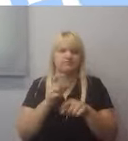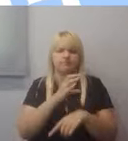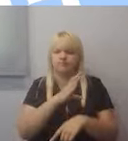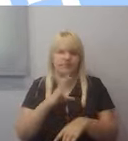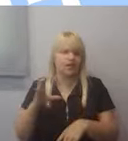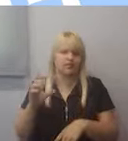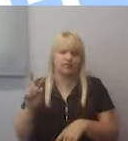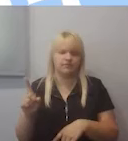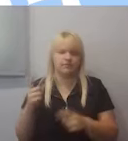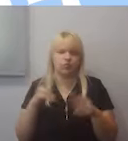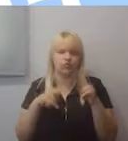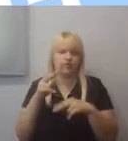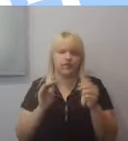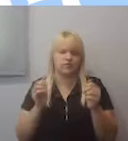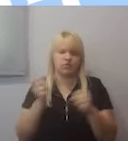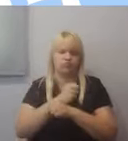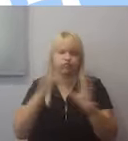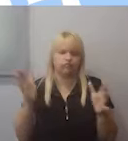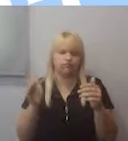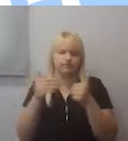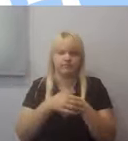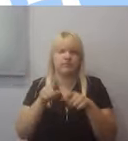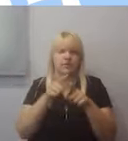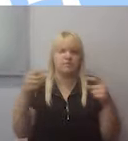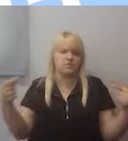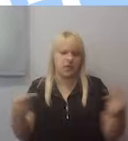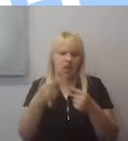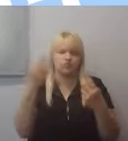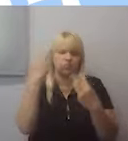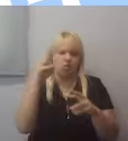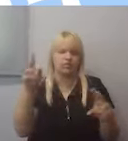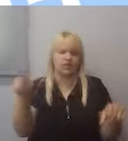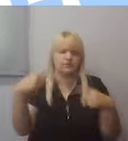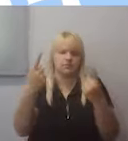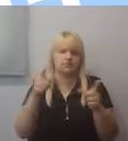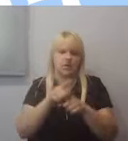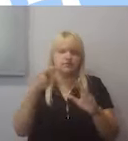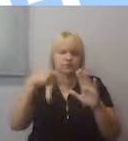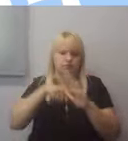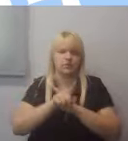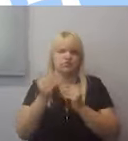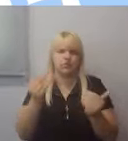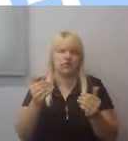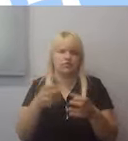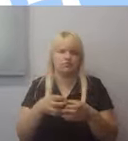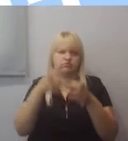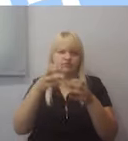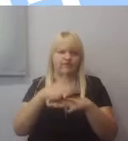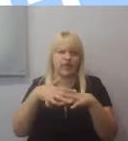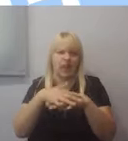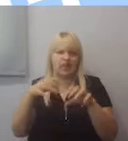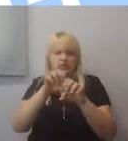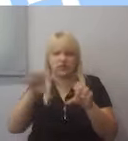bumbu patvertnēs viņi ir pielāgojuši un modernizējuši un tur tagad iekšā tās serdenes tie filtri ja ir modernie